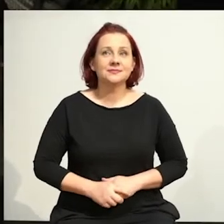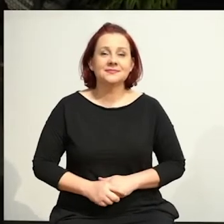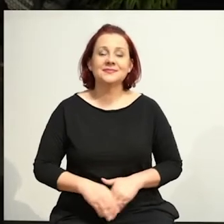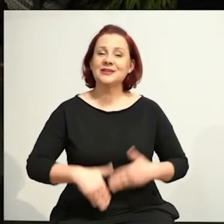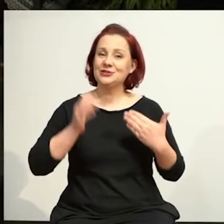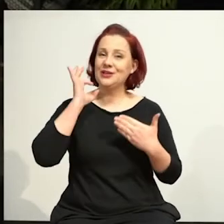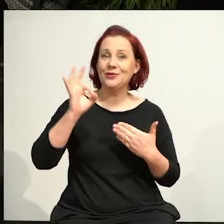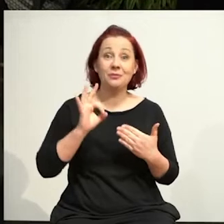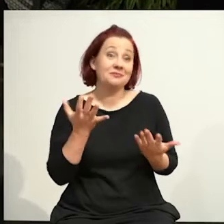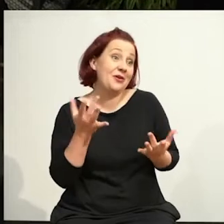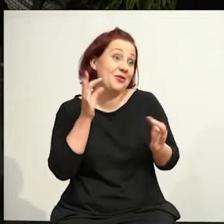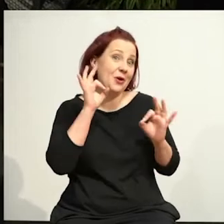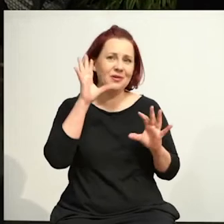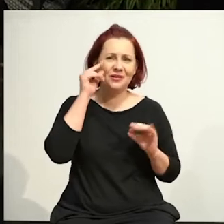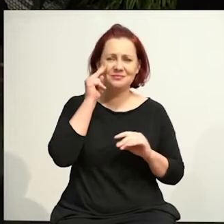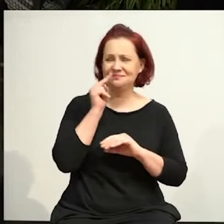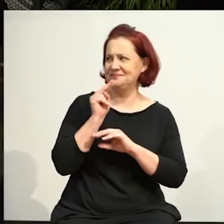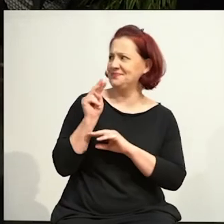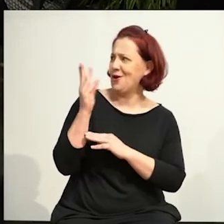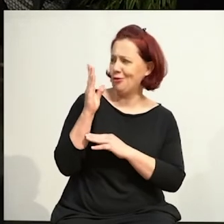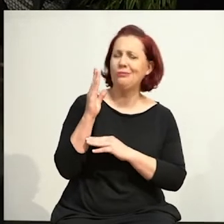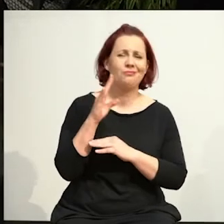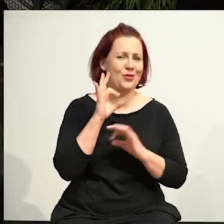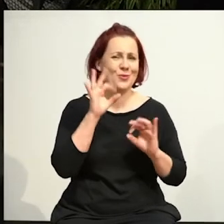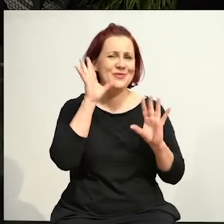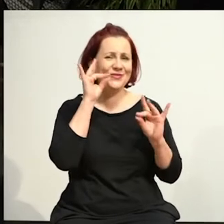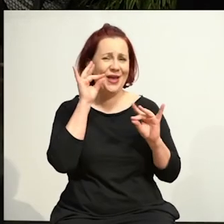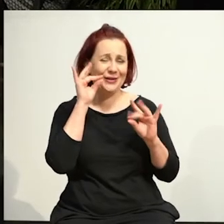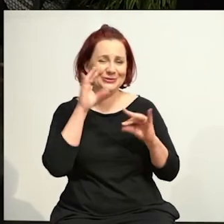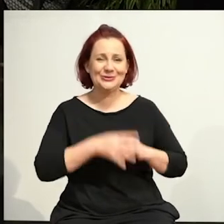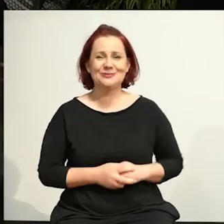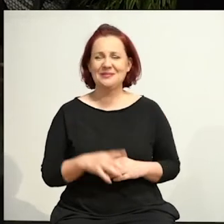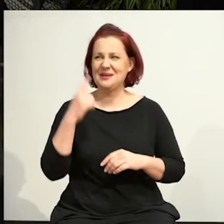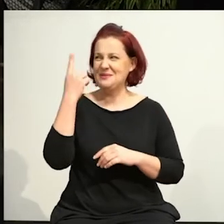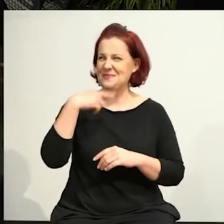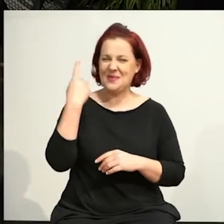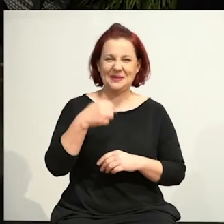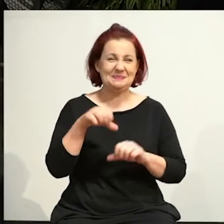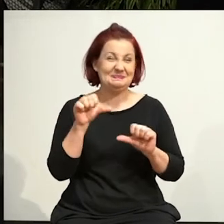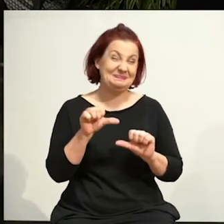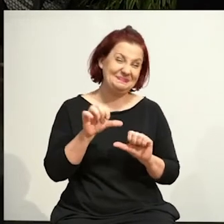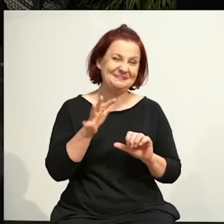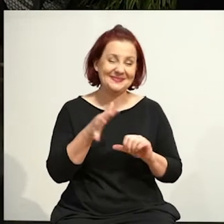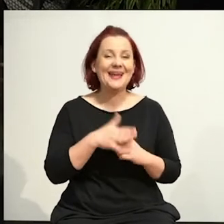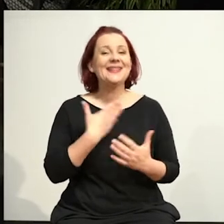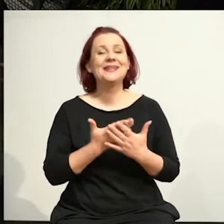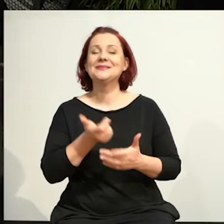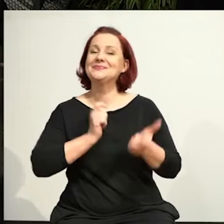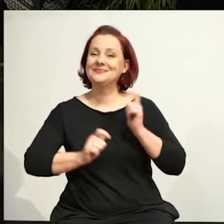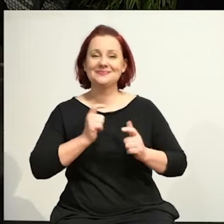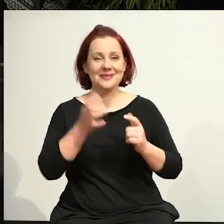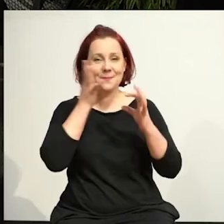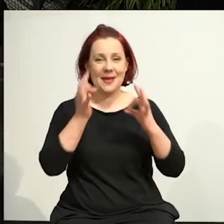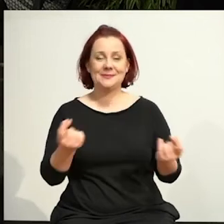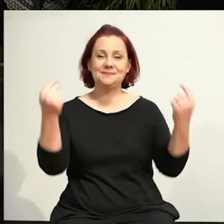Dzień dobry, dobry wieczór. Patrząc za okno, to raczej dobry wieczór i to niezbyt pogodny, więc tym bardziej cieszymy się, że są Państwo tutaj z